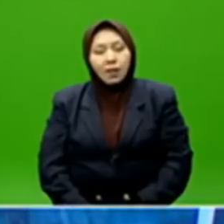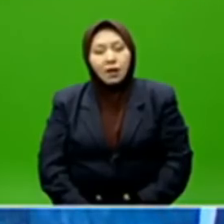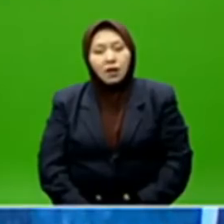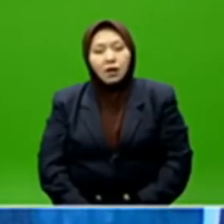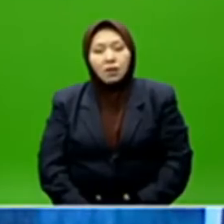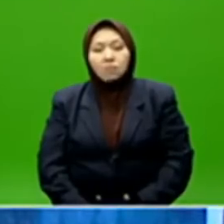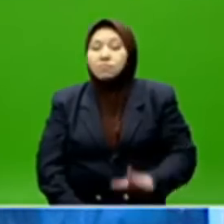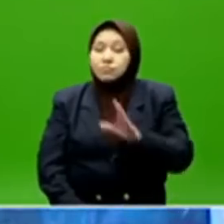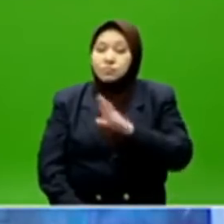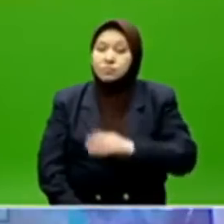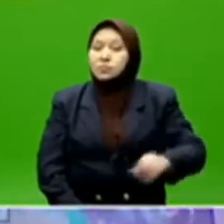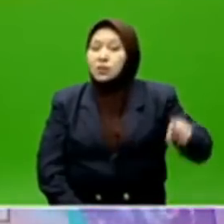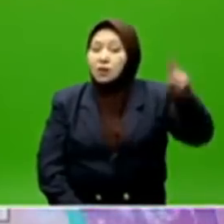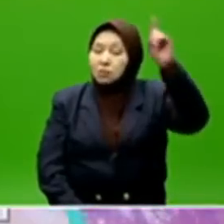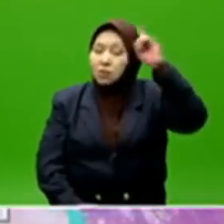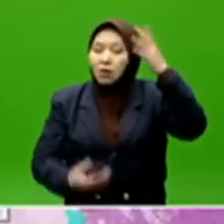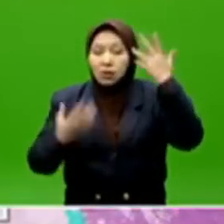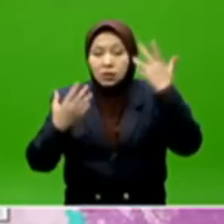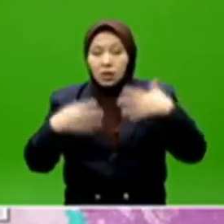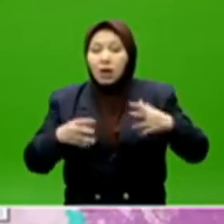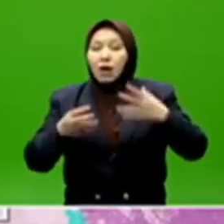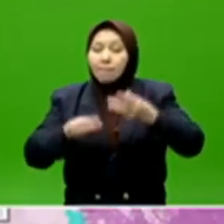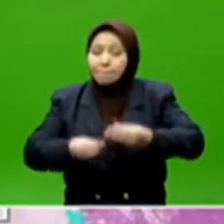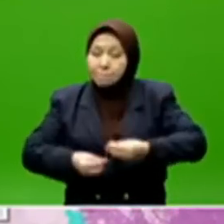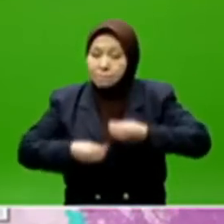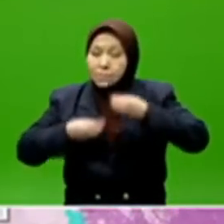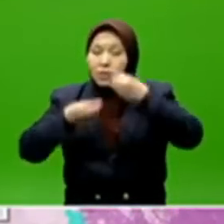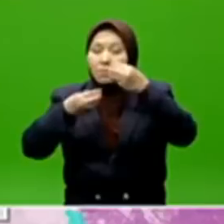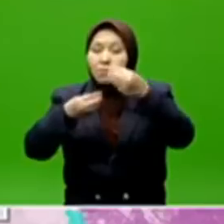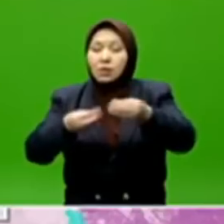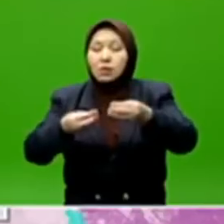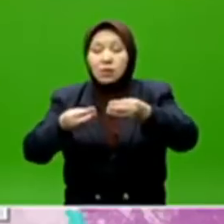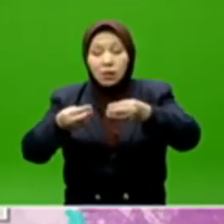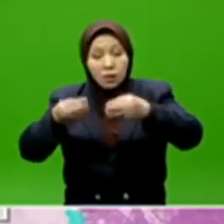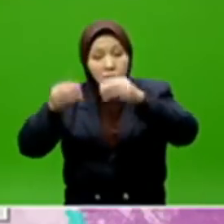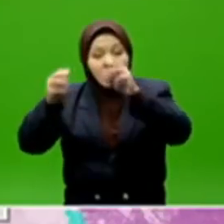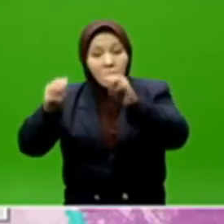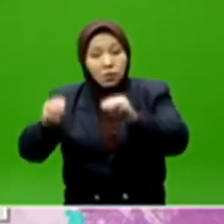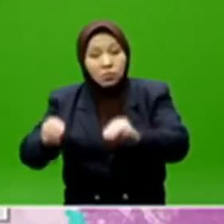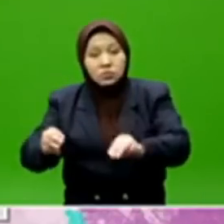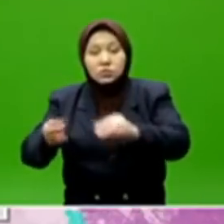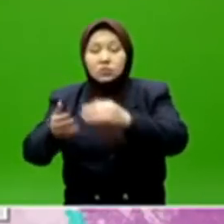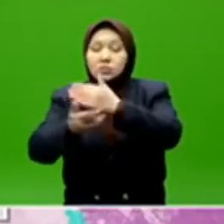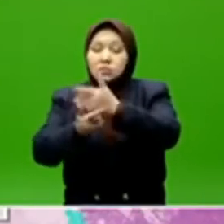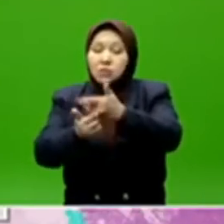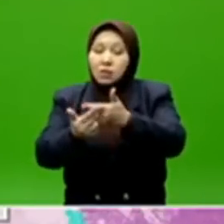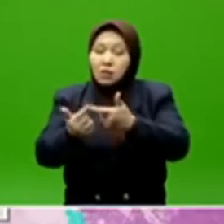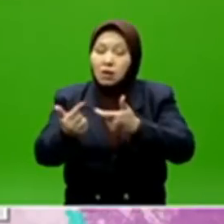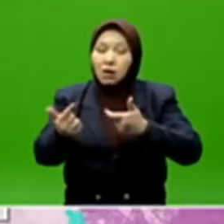Wa atakum min كل ما